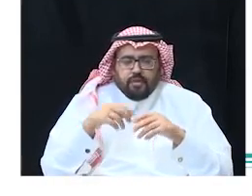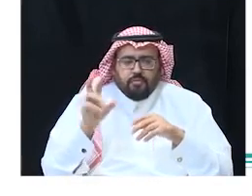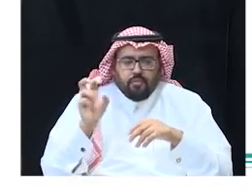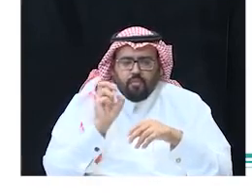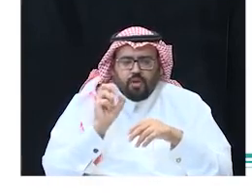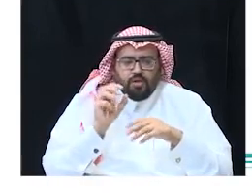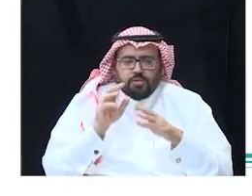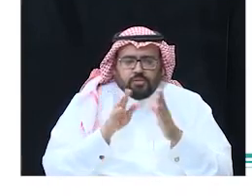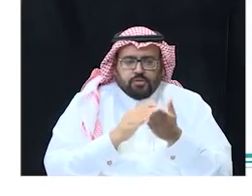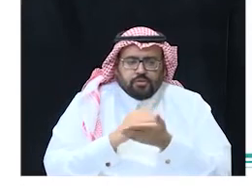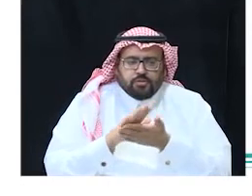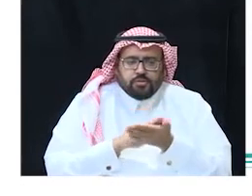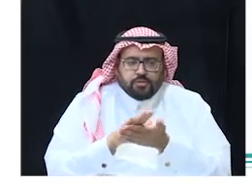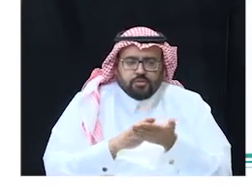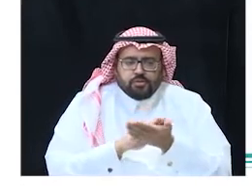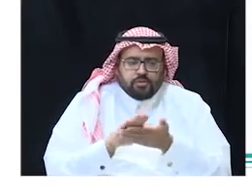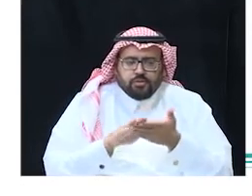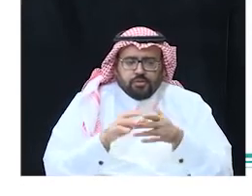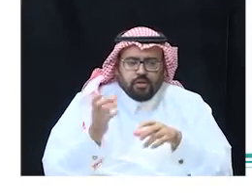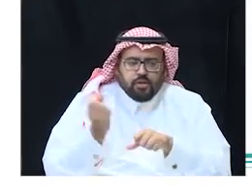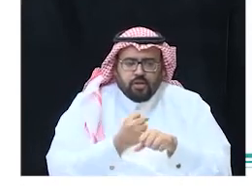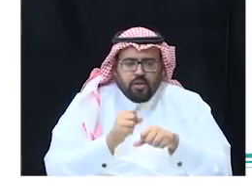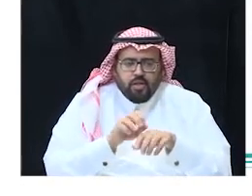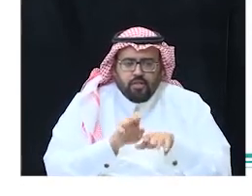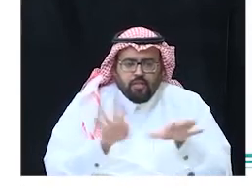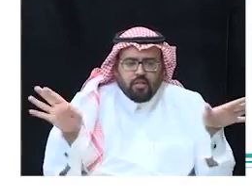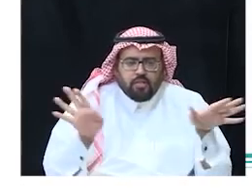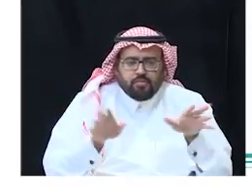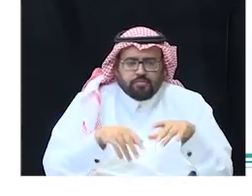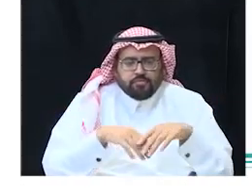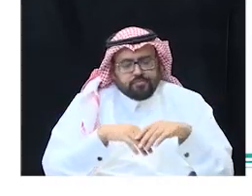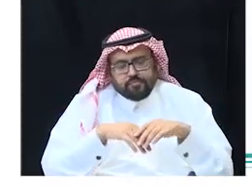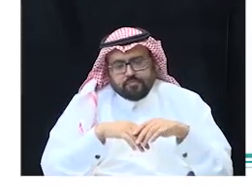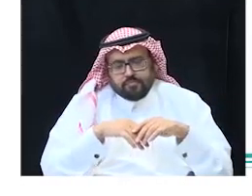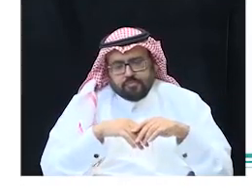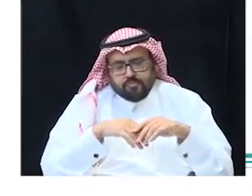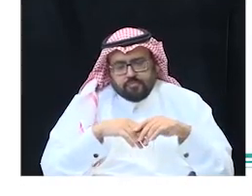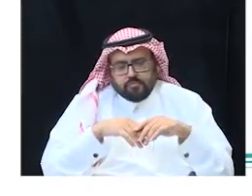الاحتكاك، يجذب يتنافر، القطبين قوى.